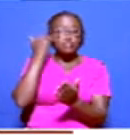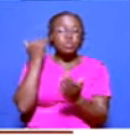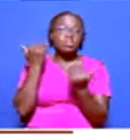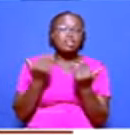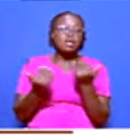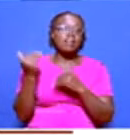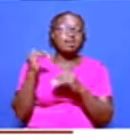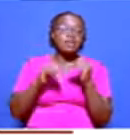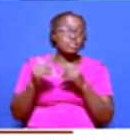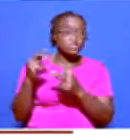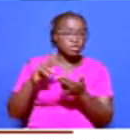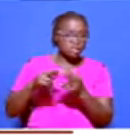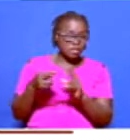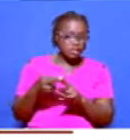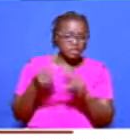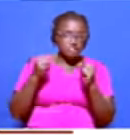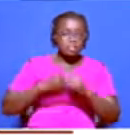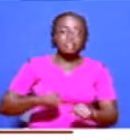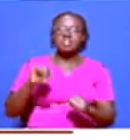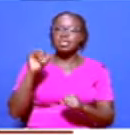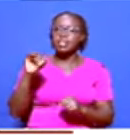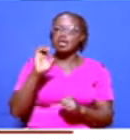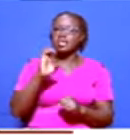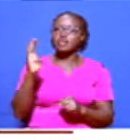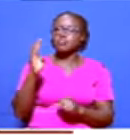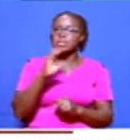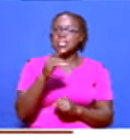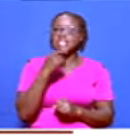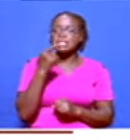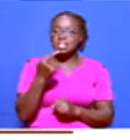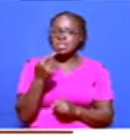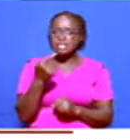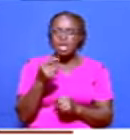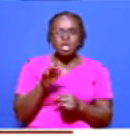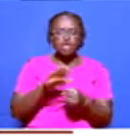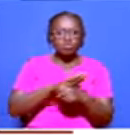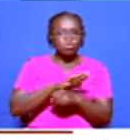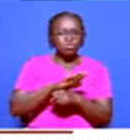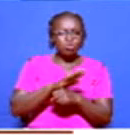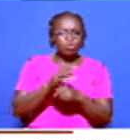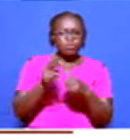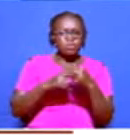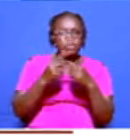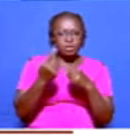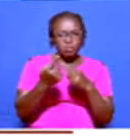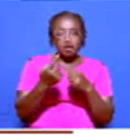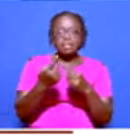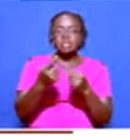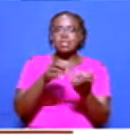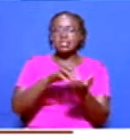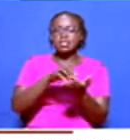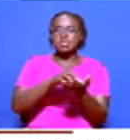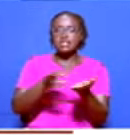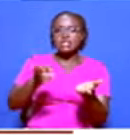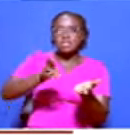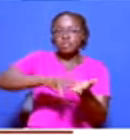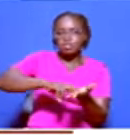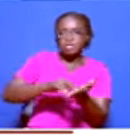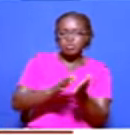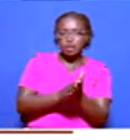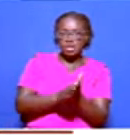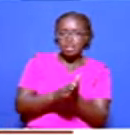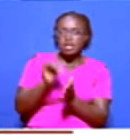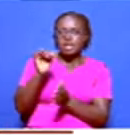mwenyekiti wa tume hiyo Wafula Chebukati alisema kulikuwa na jumla ya kesi 71 zilizonakiliwa na kamati ya nidhamu ya tume